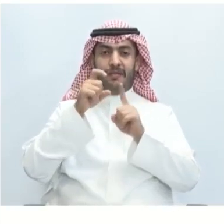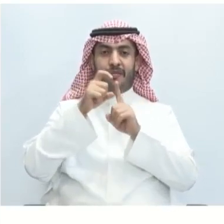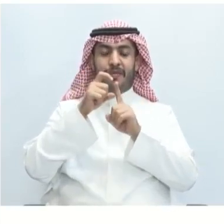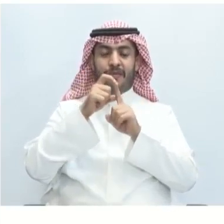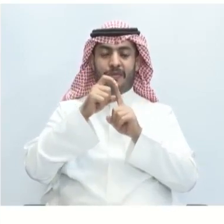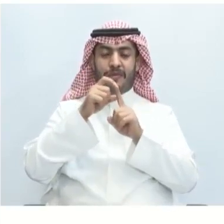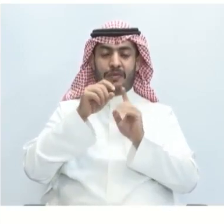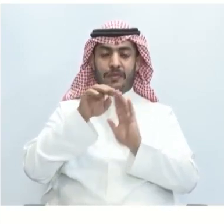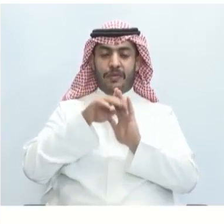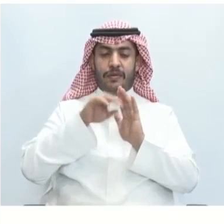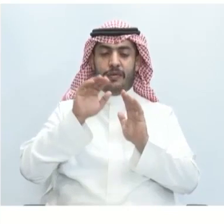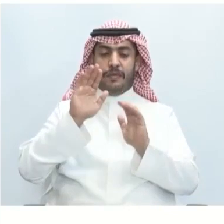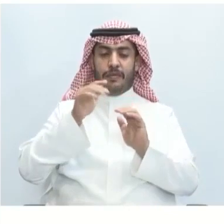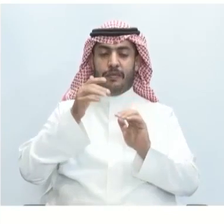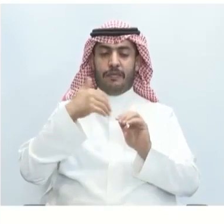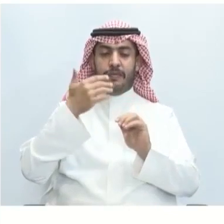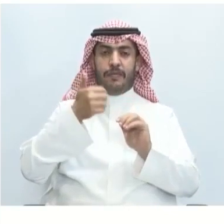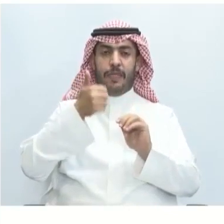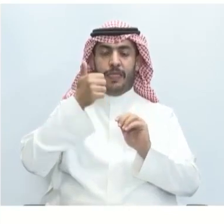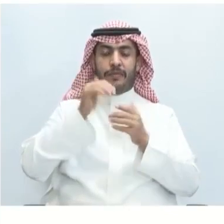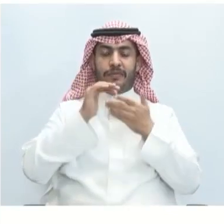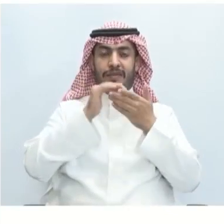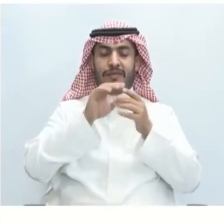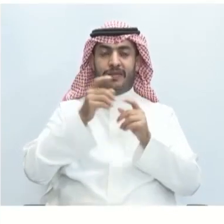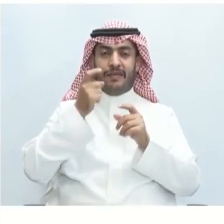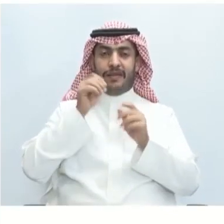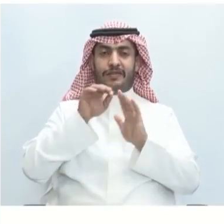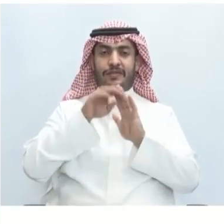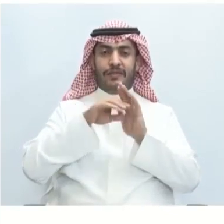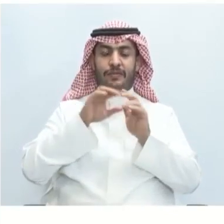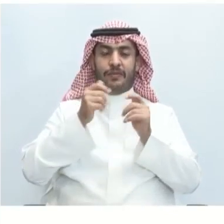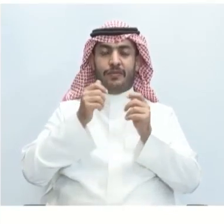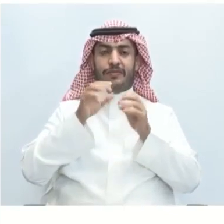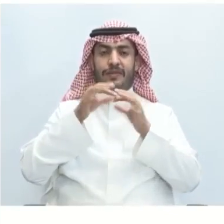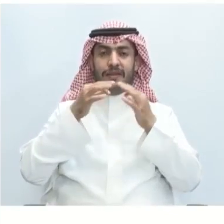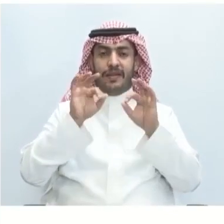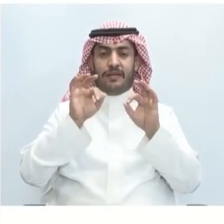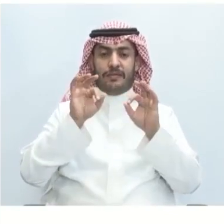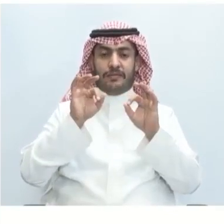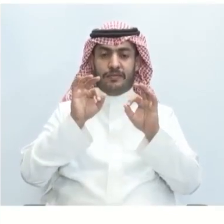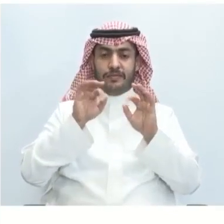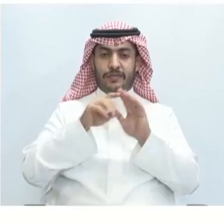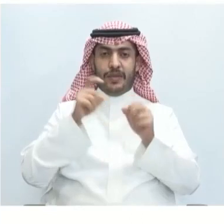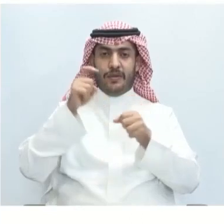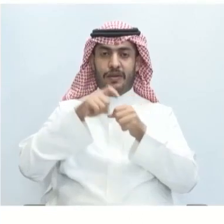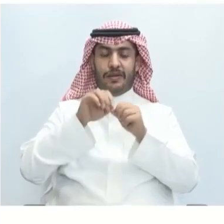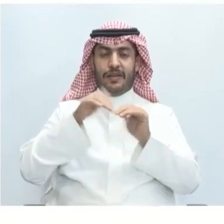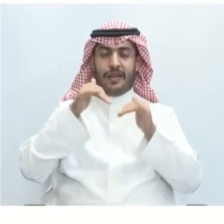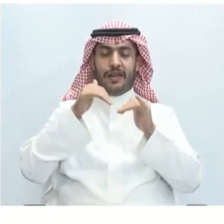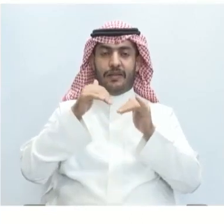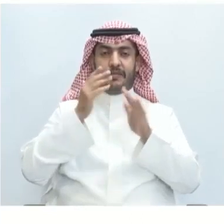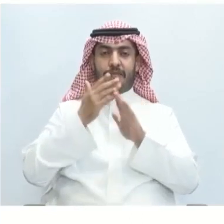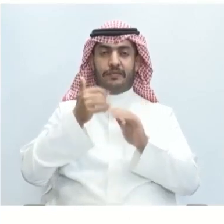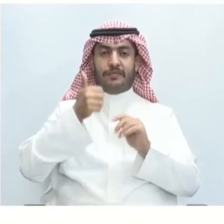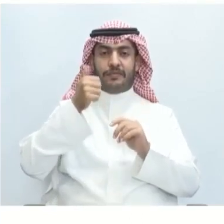وبالتاكيد لكي تساعدهم في فهم هداف الشركه والموارد وال الوصول الى اساليب مختلفه